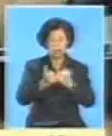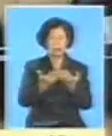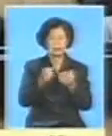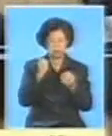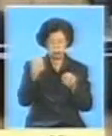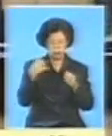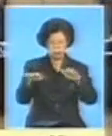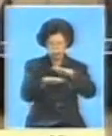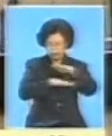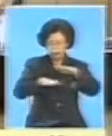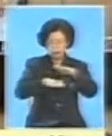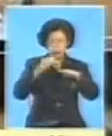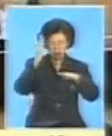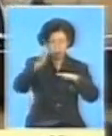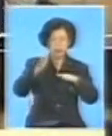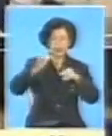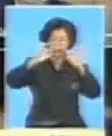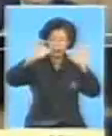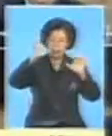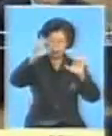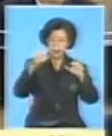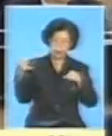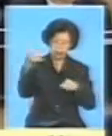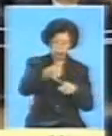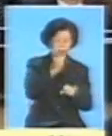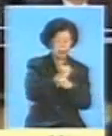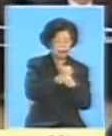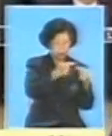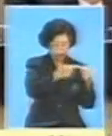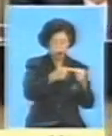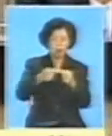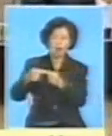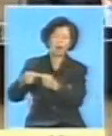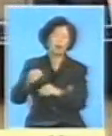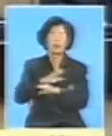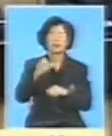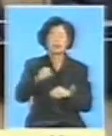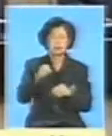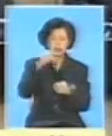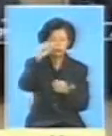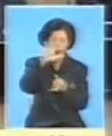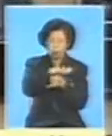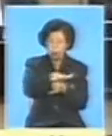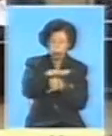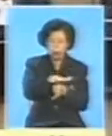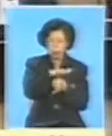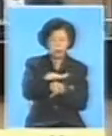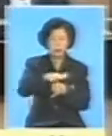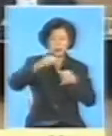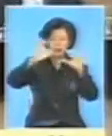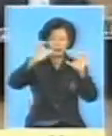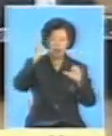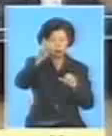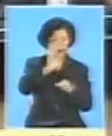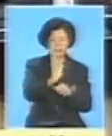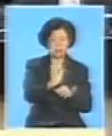อรัฐบาลข้างหน้านั้นเข้ามาพิจารณาปรับรับช่วงได้อย่างต่อเนื่องและยั่งยืนไม่ใช่ไปคุมนโยบายเขาไม่ใช่ไปครอบคุมรัฐบาลต่อไปไม่ใช่แ